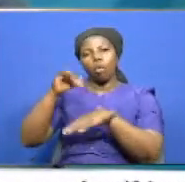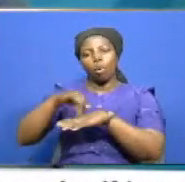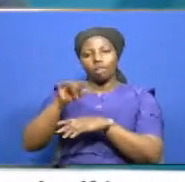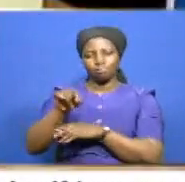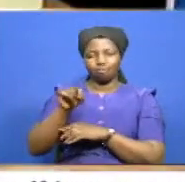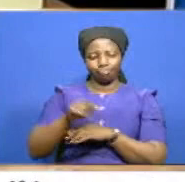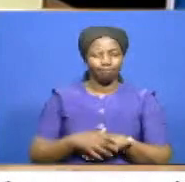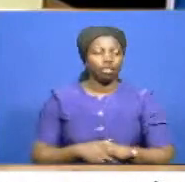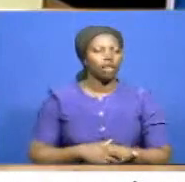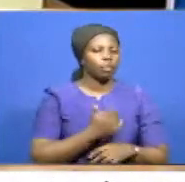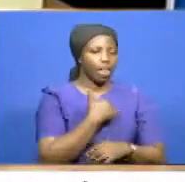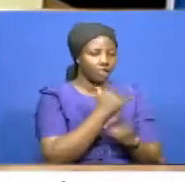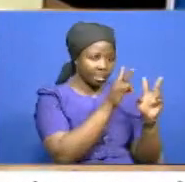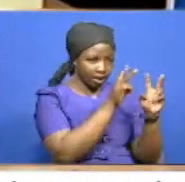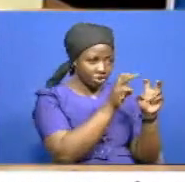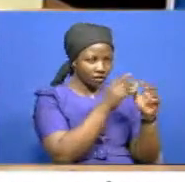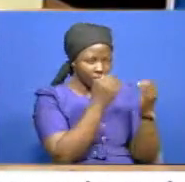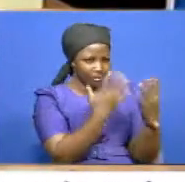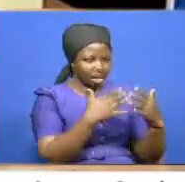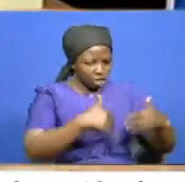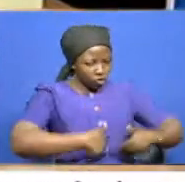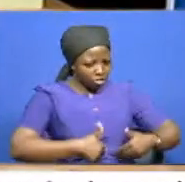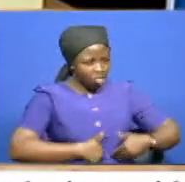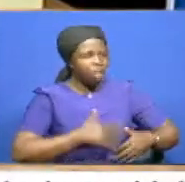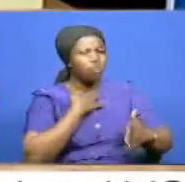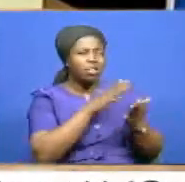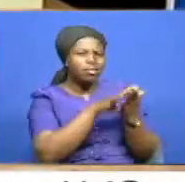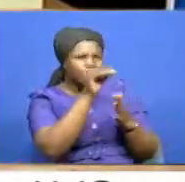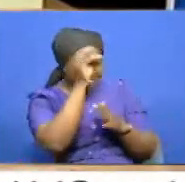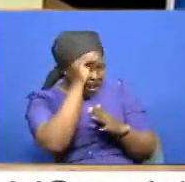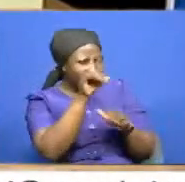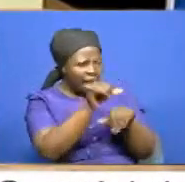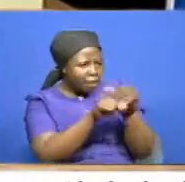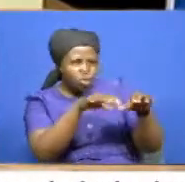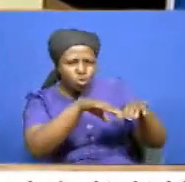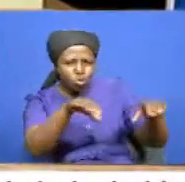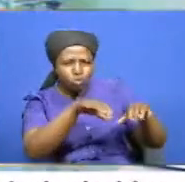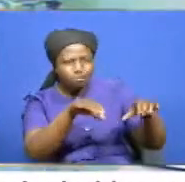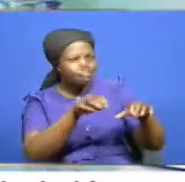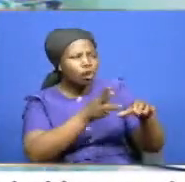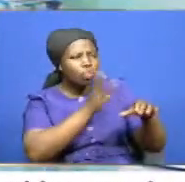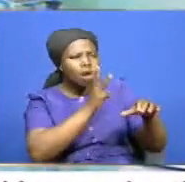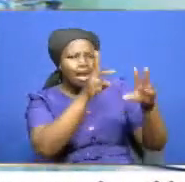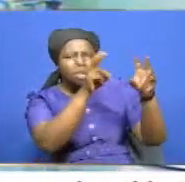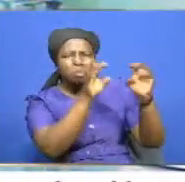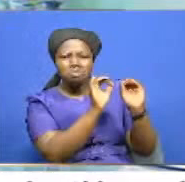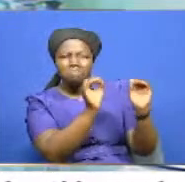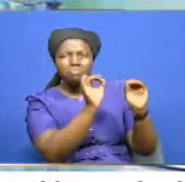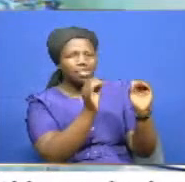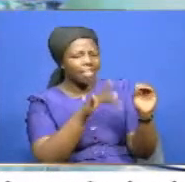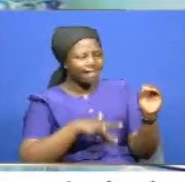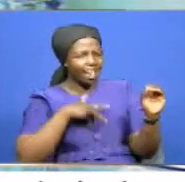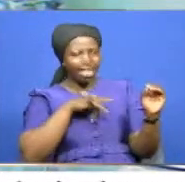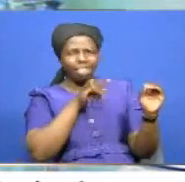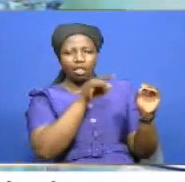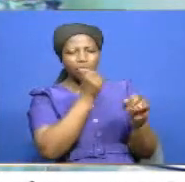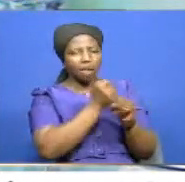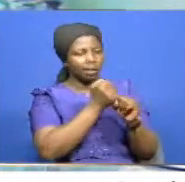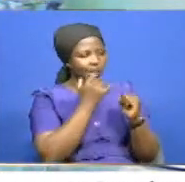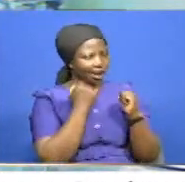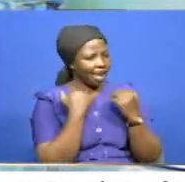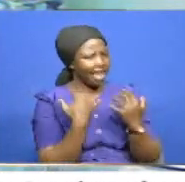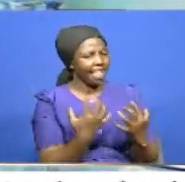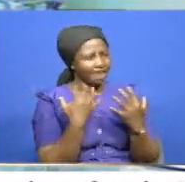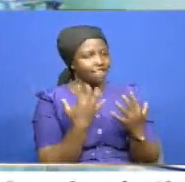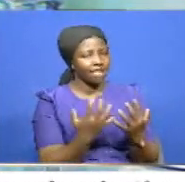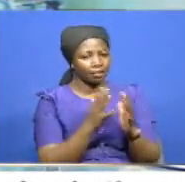Kuna hili swala la vijana wengi hawataki kusomea masuala ya maji. Wanahisi kwamba ni kazi ngumu labda, na wanahisi